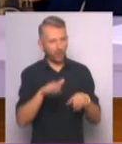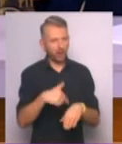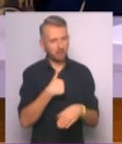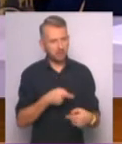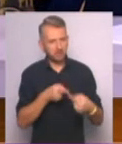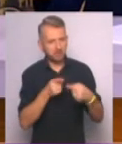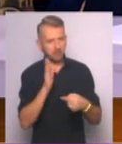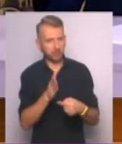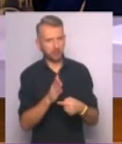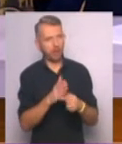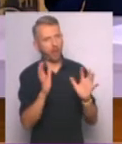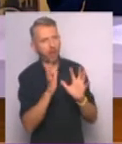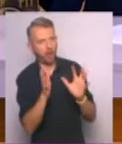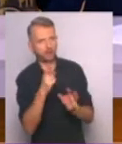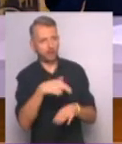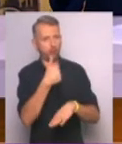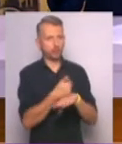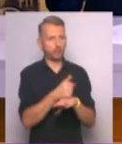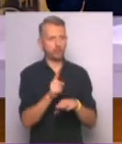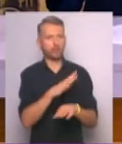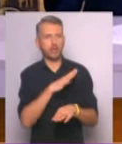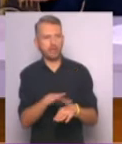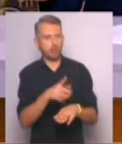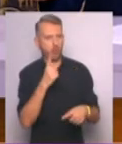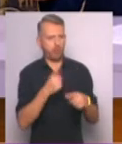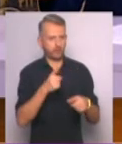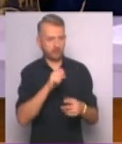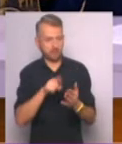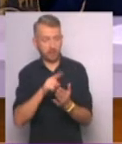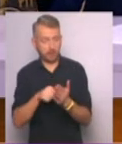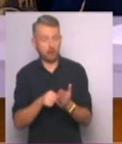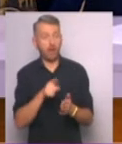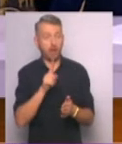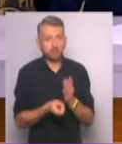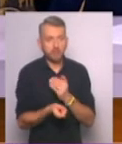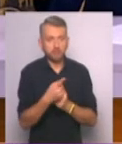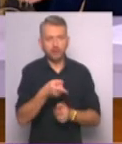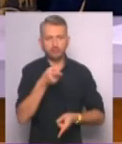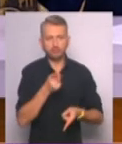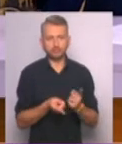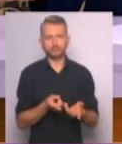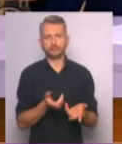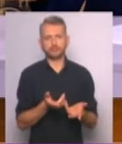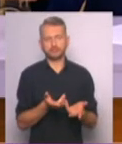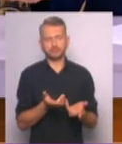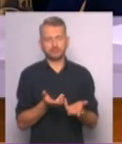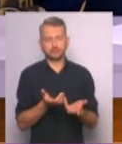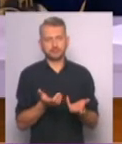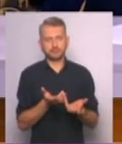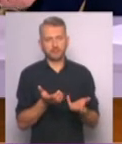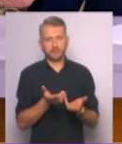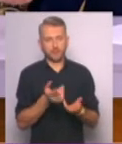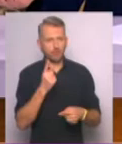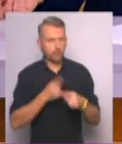голови і влаштувати такий звіт без якихось загострень. Але насправді вийшло величезне загострення, величезне збурення. Це все